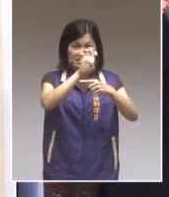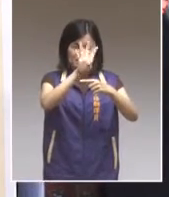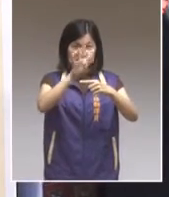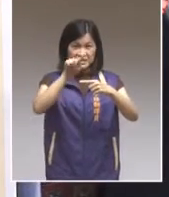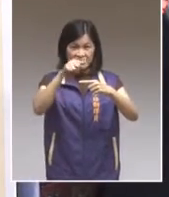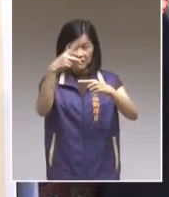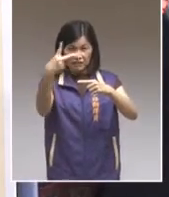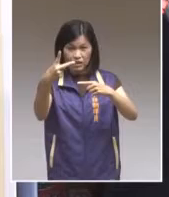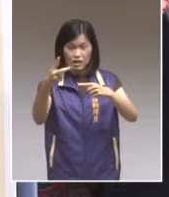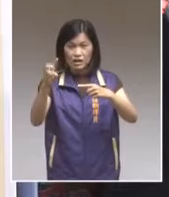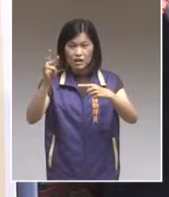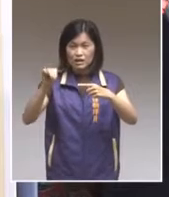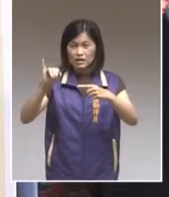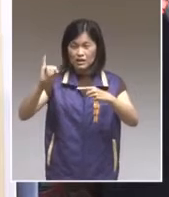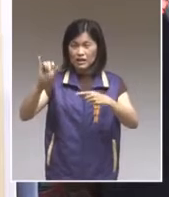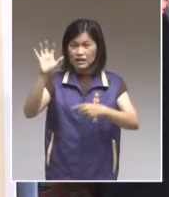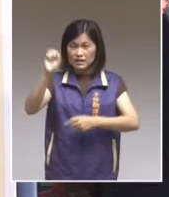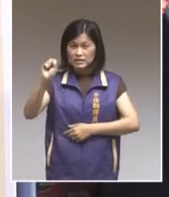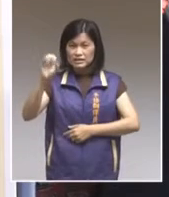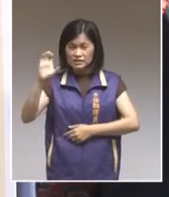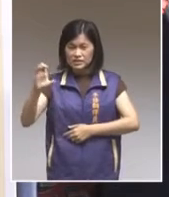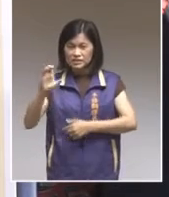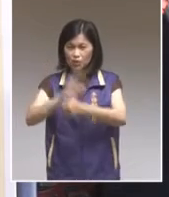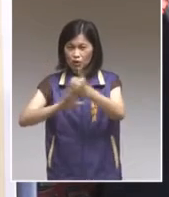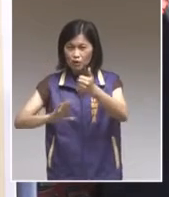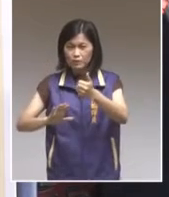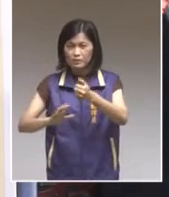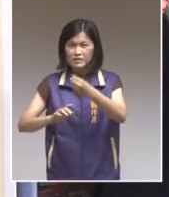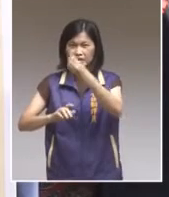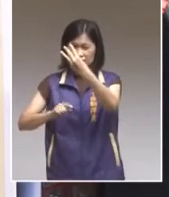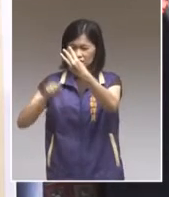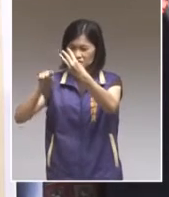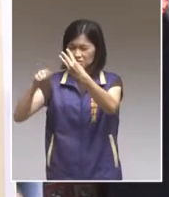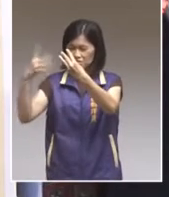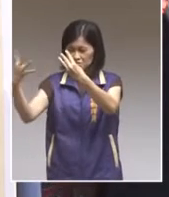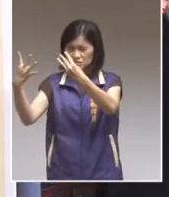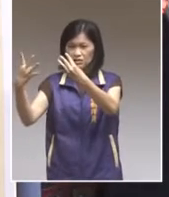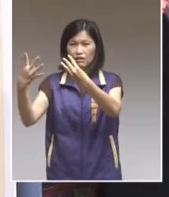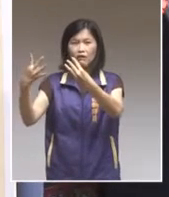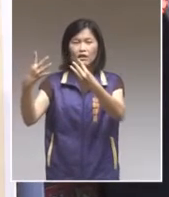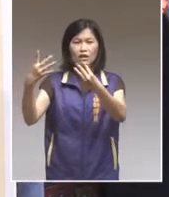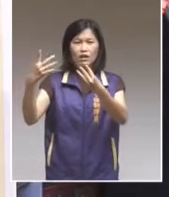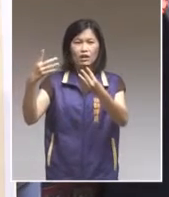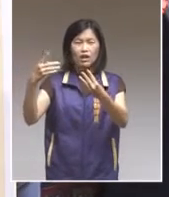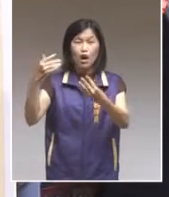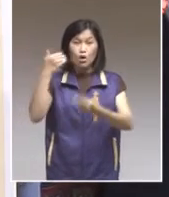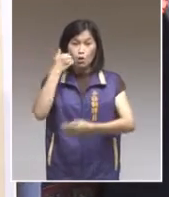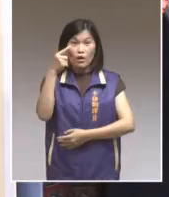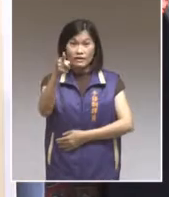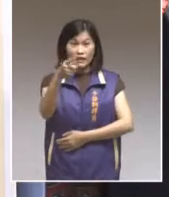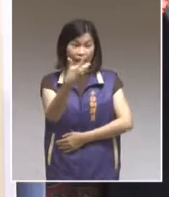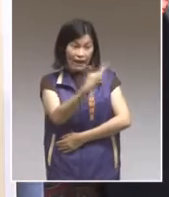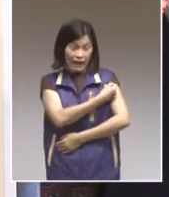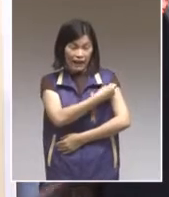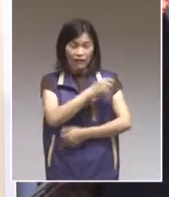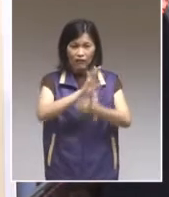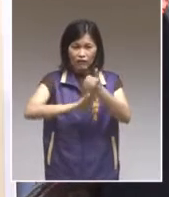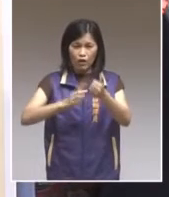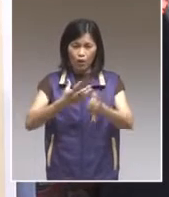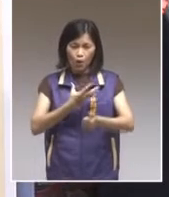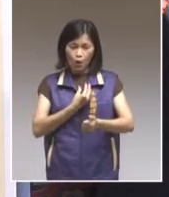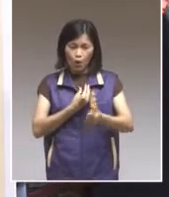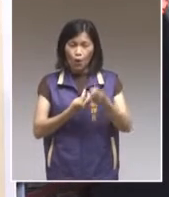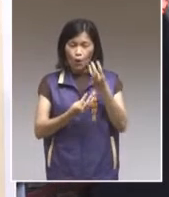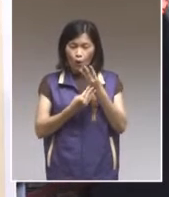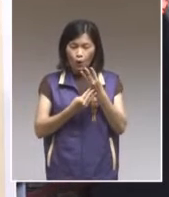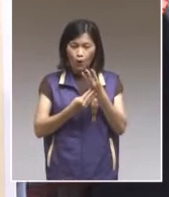44.2%， 那 MISC 引起的心肌炎还有 3.4%， 那反而是你打疫苗引起的心肌炎很快